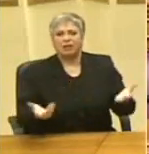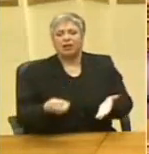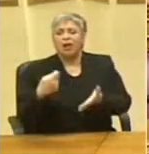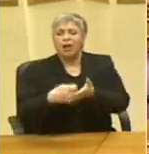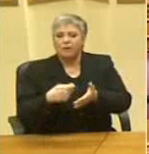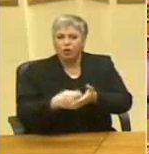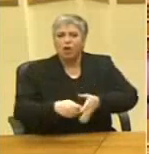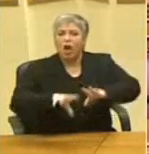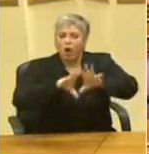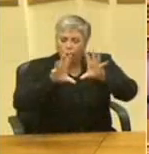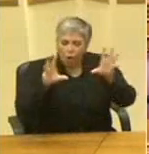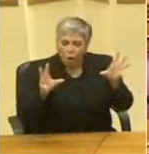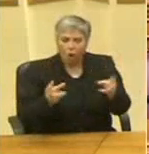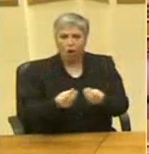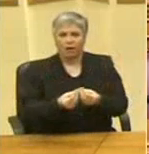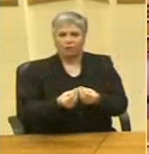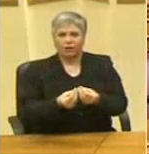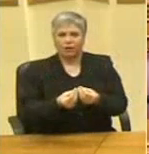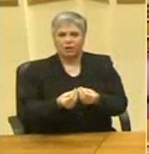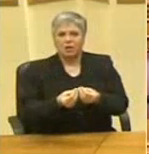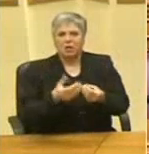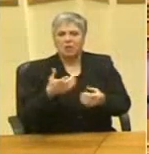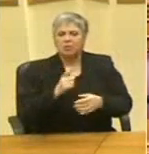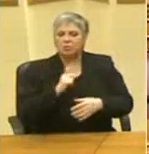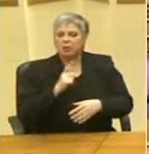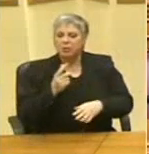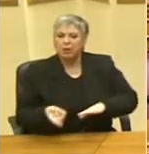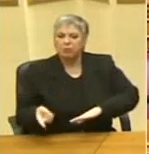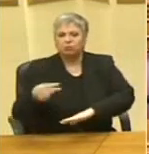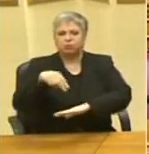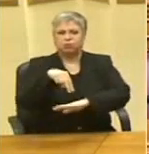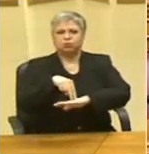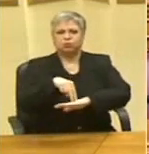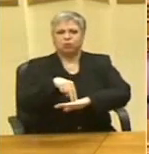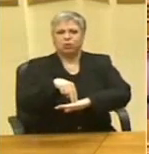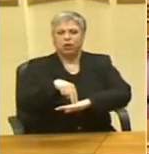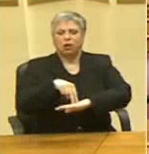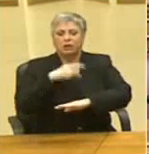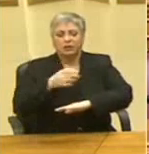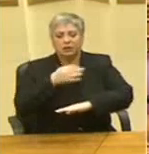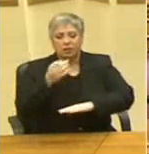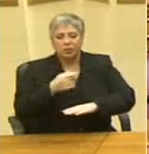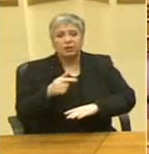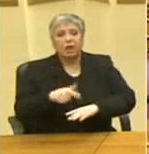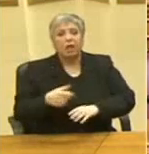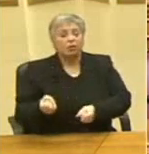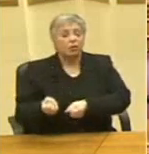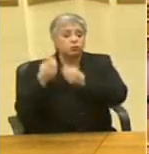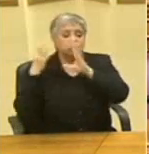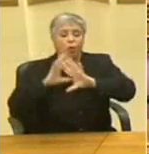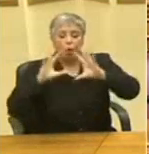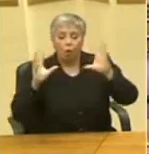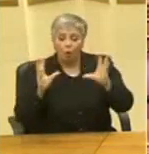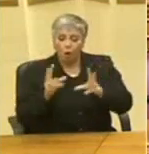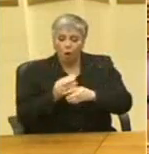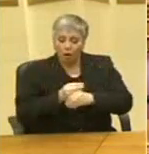αυτά. Και αντί να έρθετε τώρα με τα προνομιακά υποτίθεται θέματά σας, λέτε τα ξεχνάμε αυτά, να